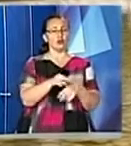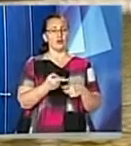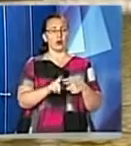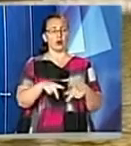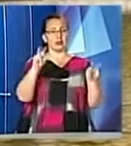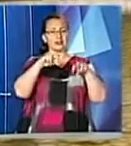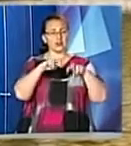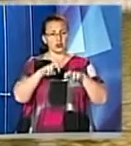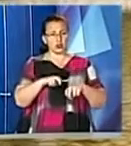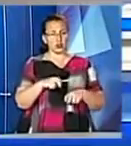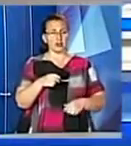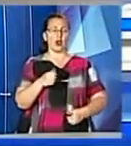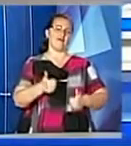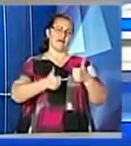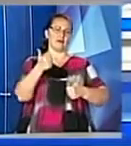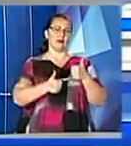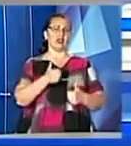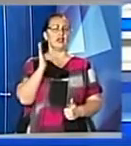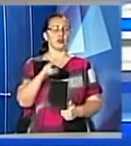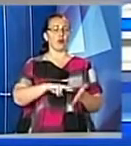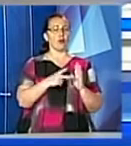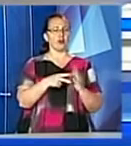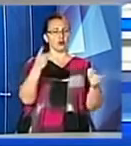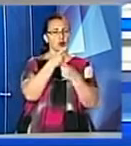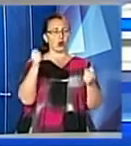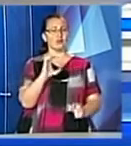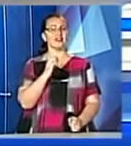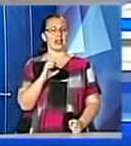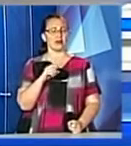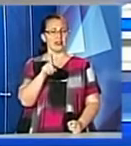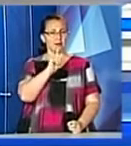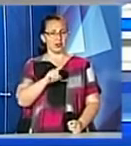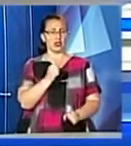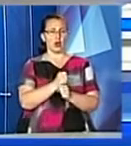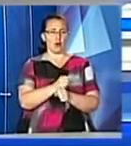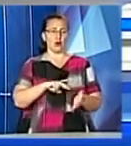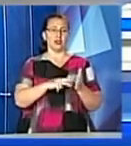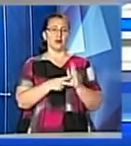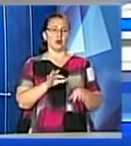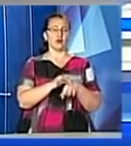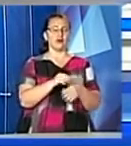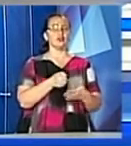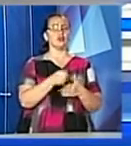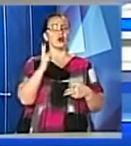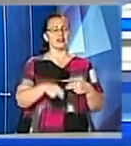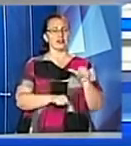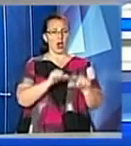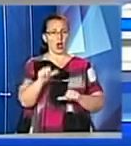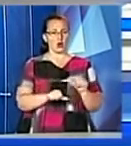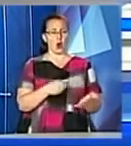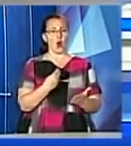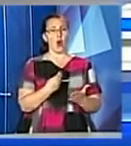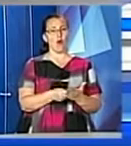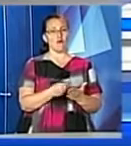дослідження, визначить за допомогою тендеру, який планують оголосити в серпні. Роботи планують провести до кінця року. В міському бюджеті на